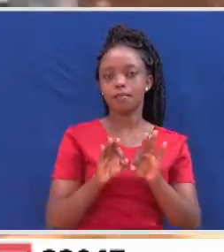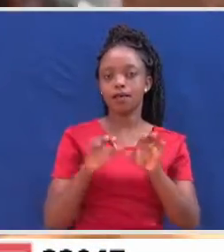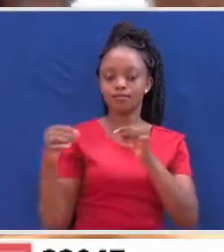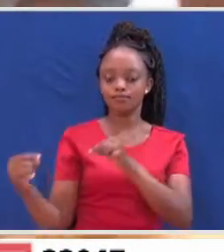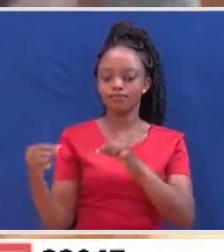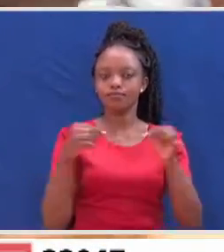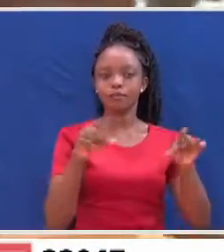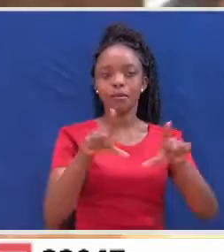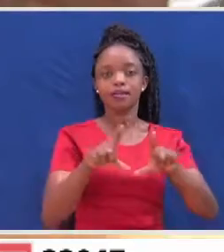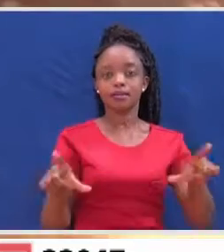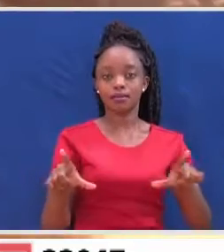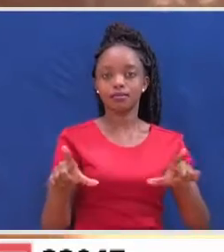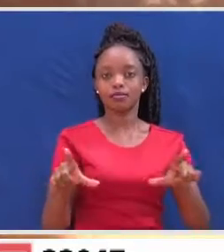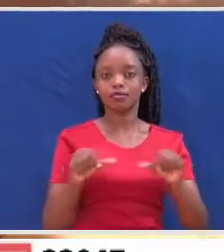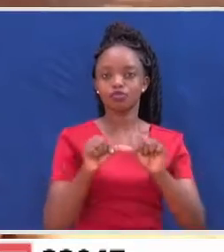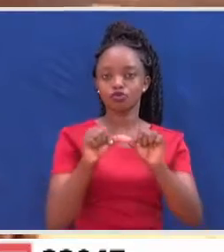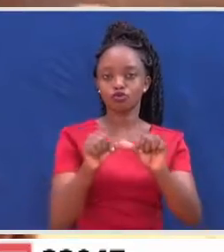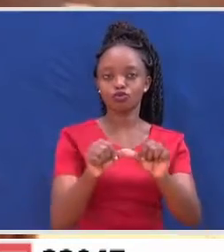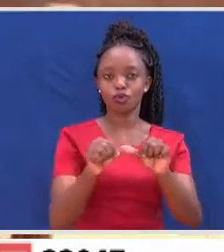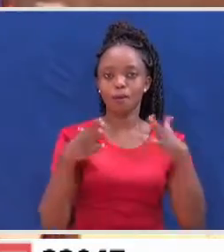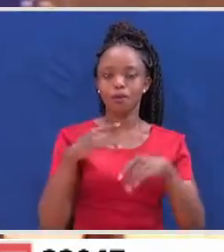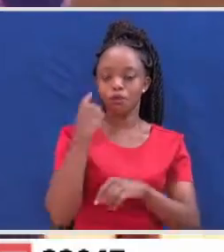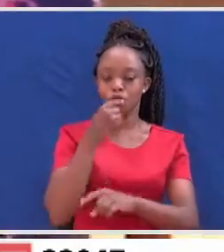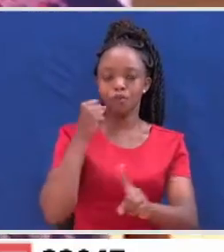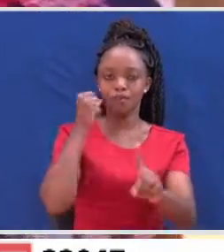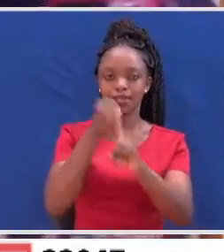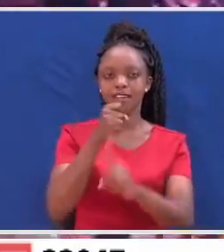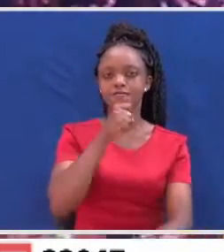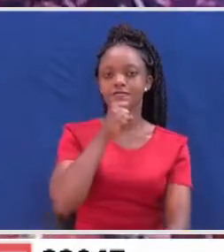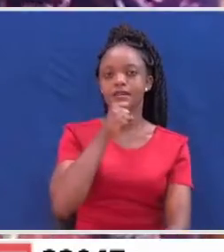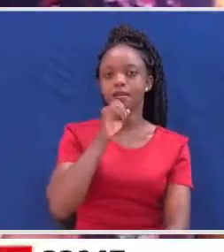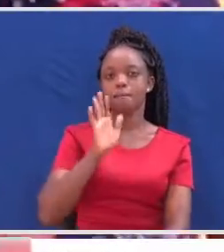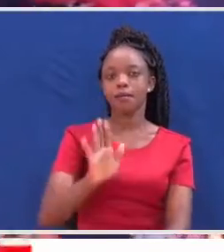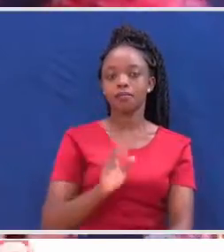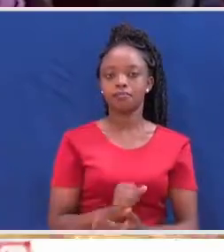mgogoro wa ardhi kati yao na wale waliomvamia baba yao.